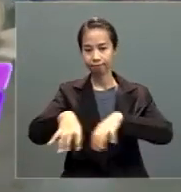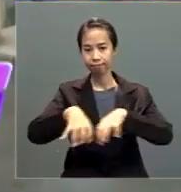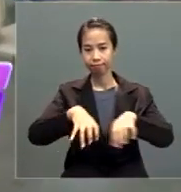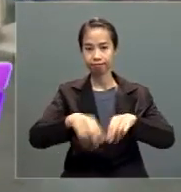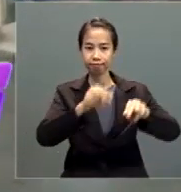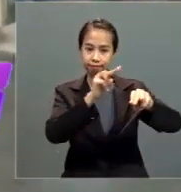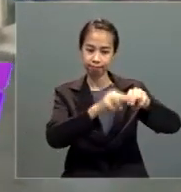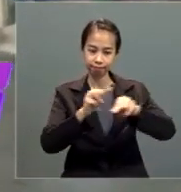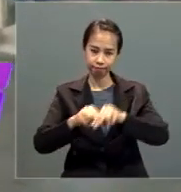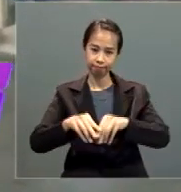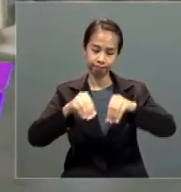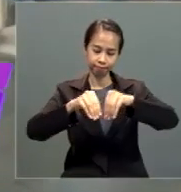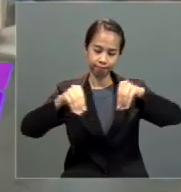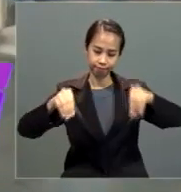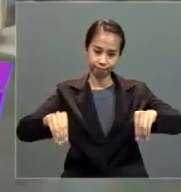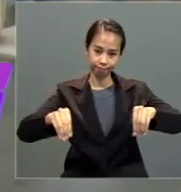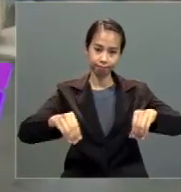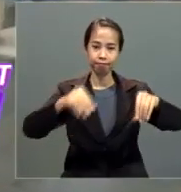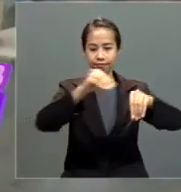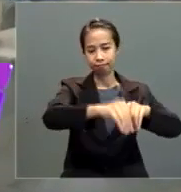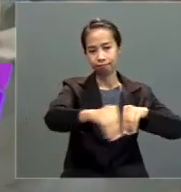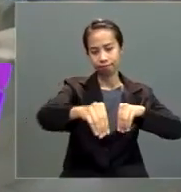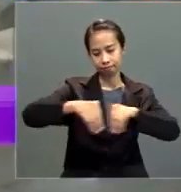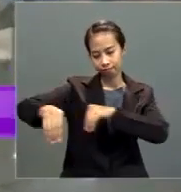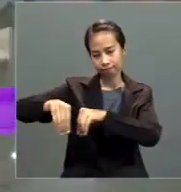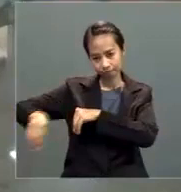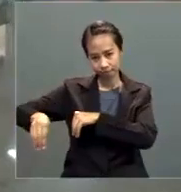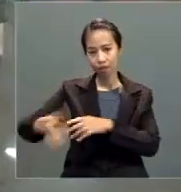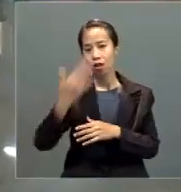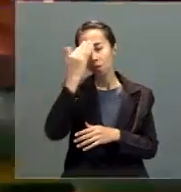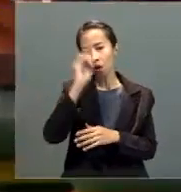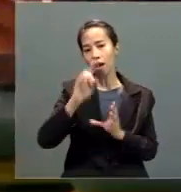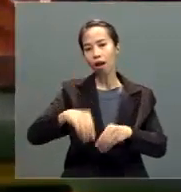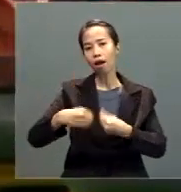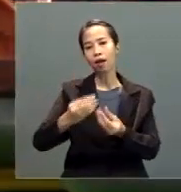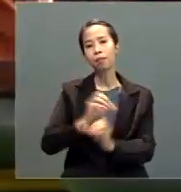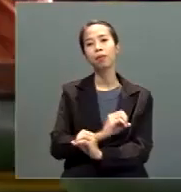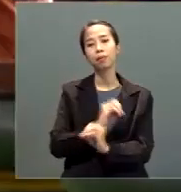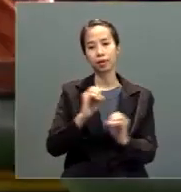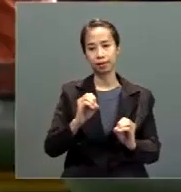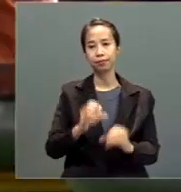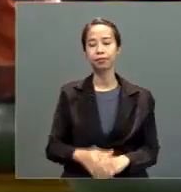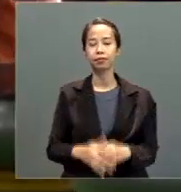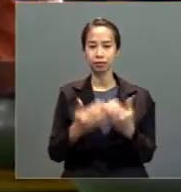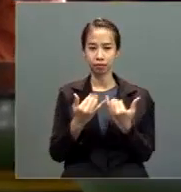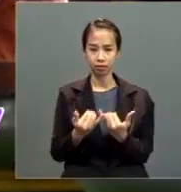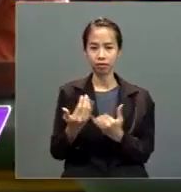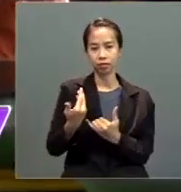ร่วมทำบุญห่างกันระยะ 1-2 เมตรนะครับเพื่อความปลอดภัยในสถานการณ์ที่มีการระบาดของโควิด-19 นอกจ